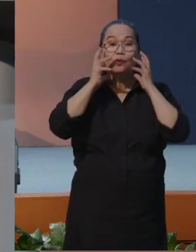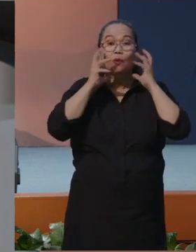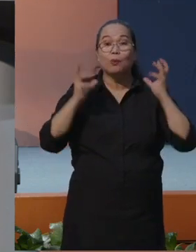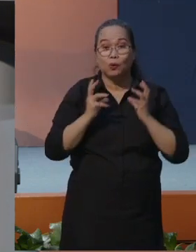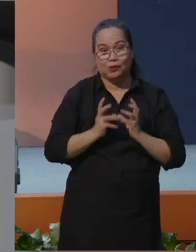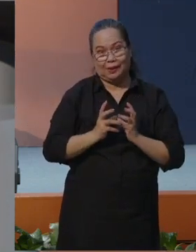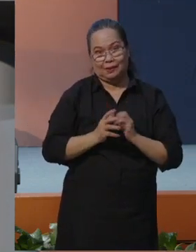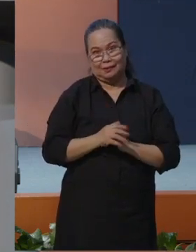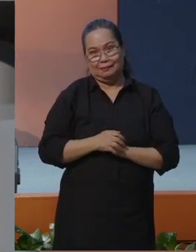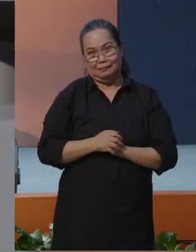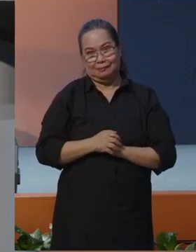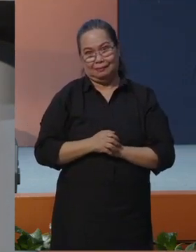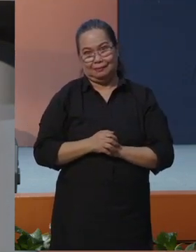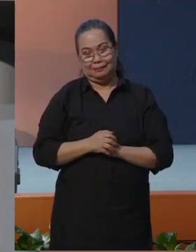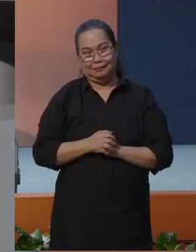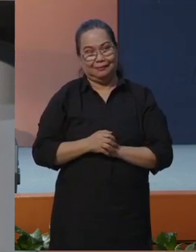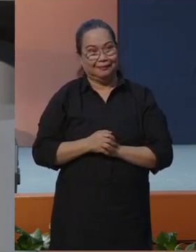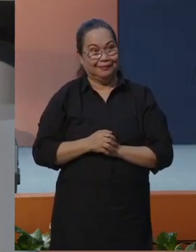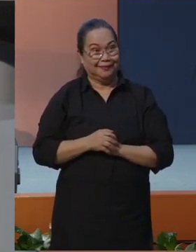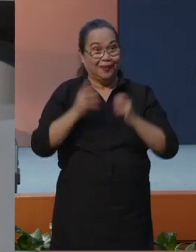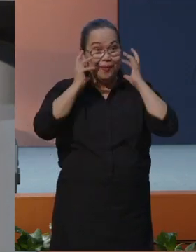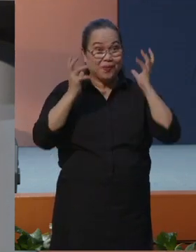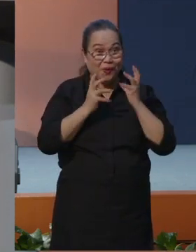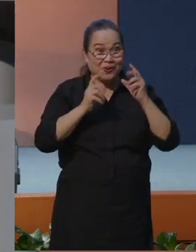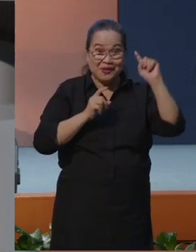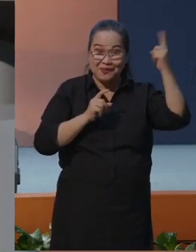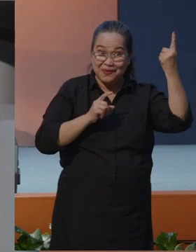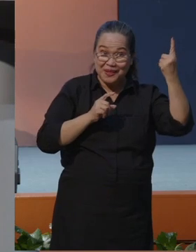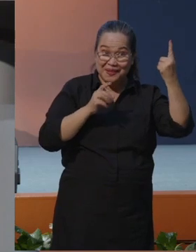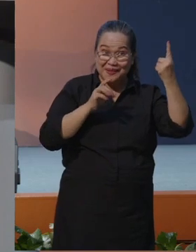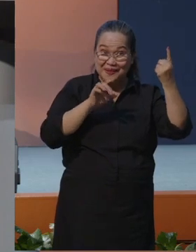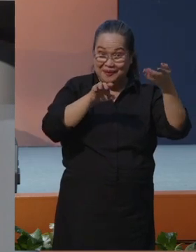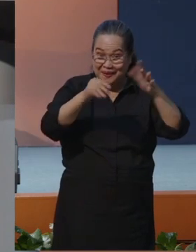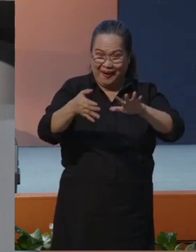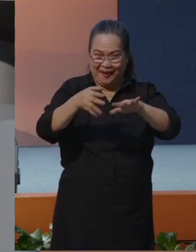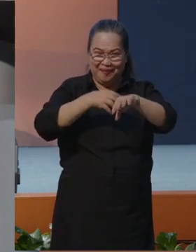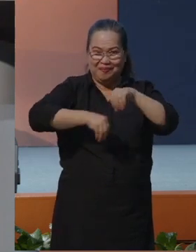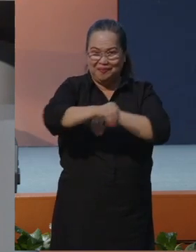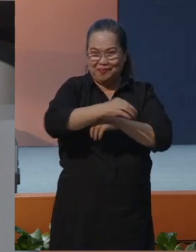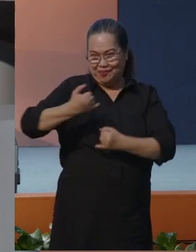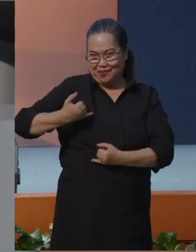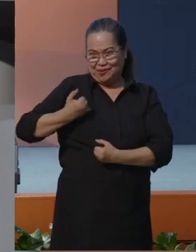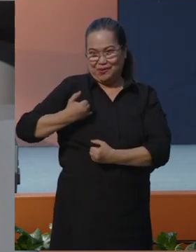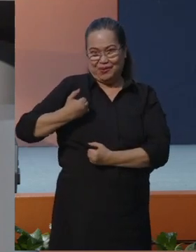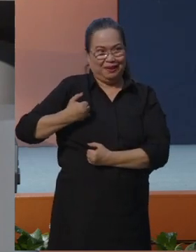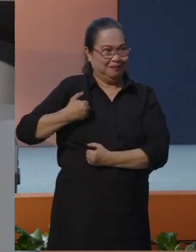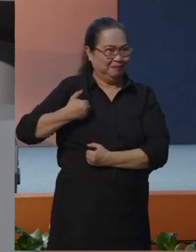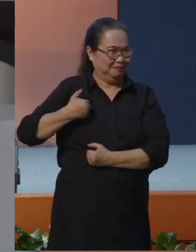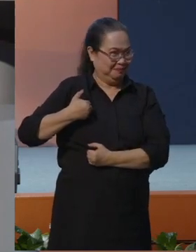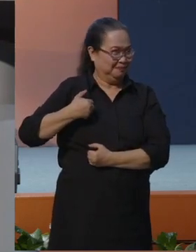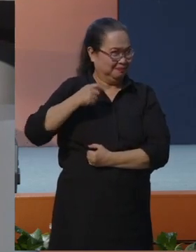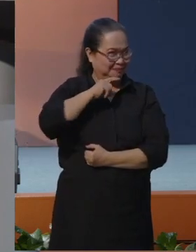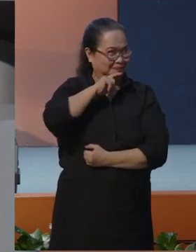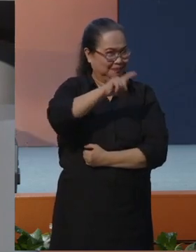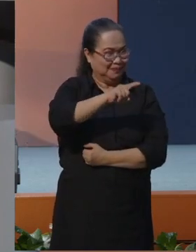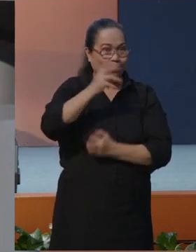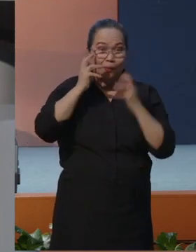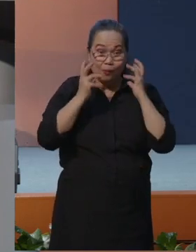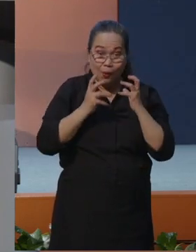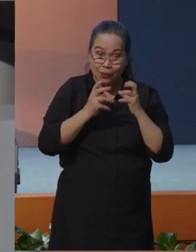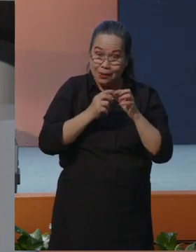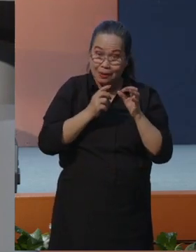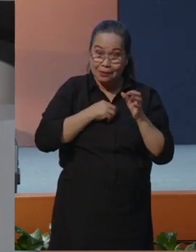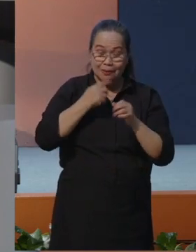Moses. Sabi sa chapter 11 verse 15, "Just as the Lord had commanded Moses, his